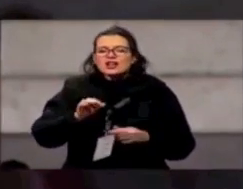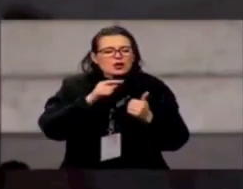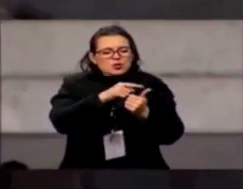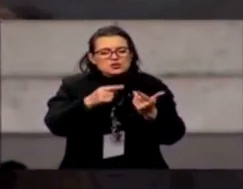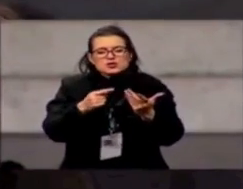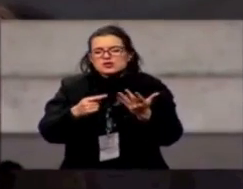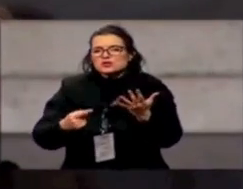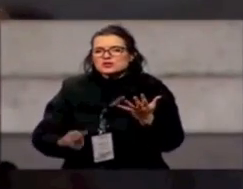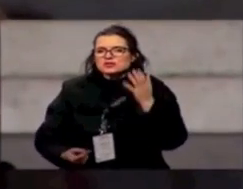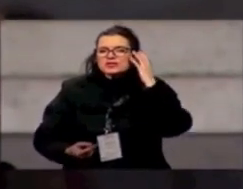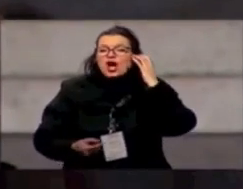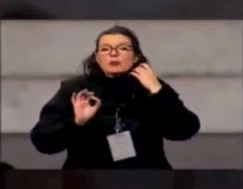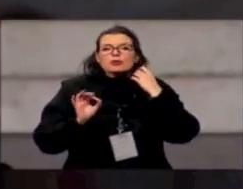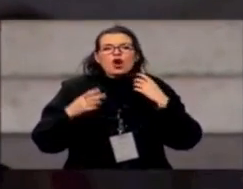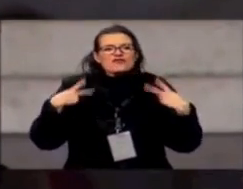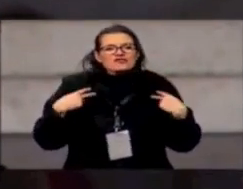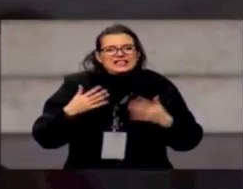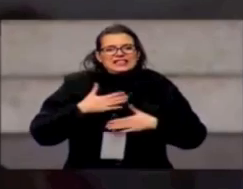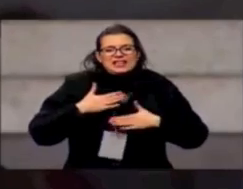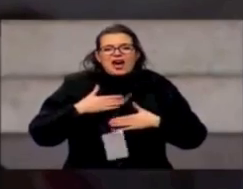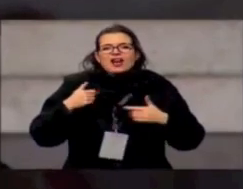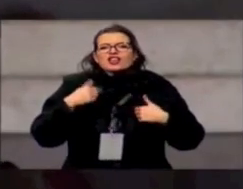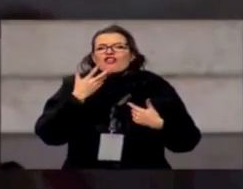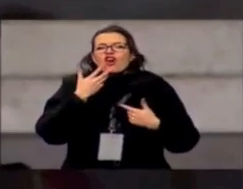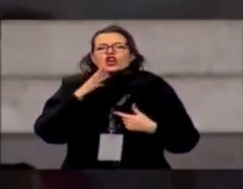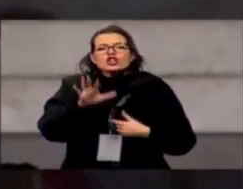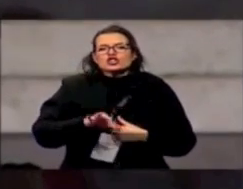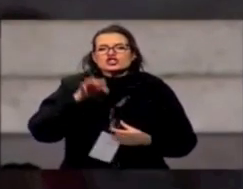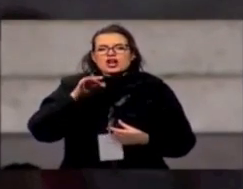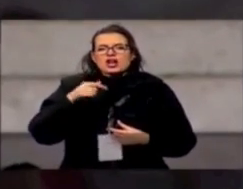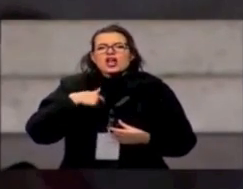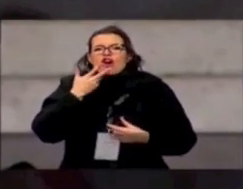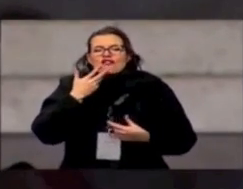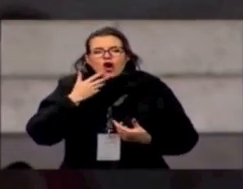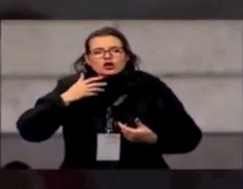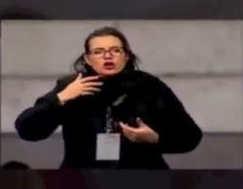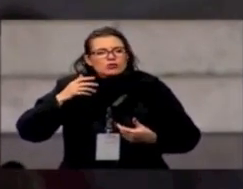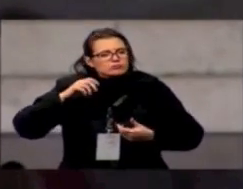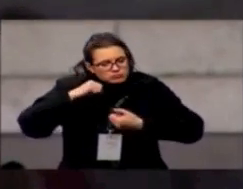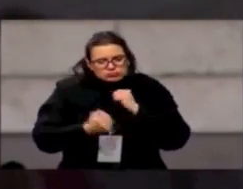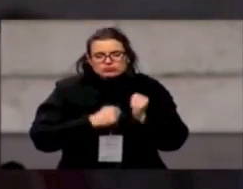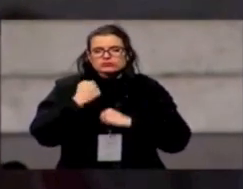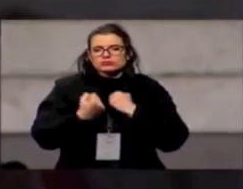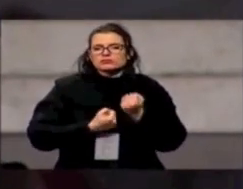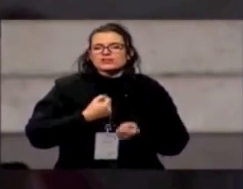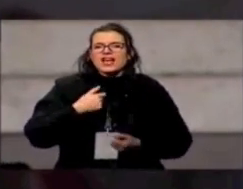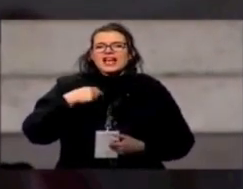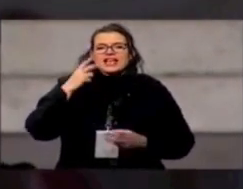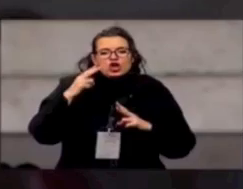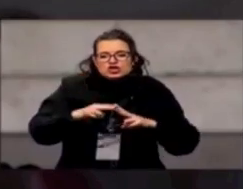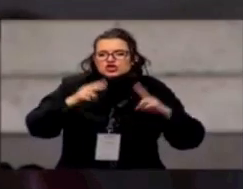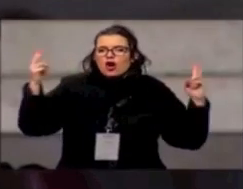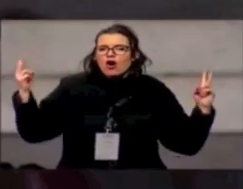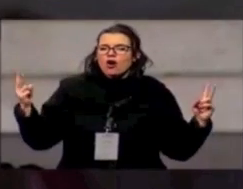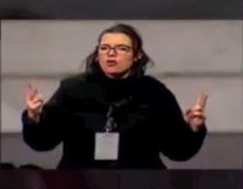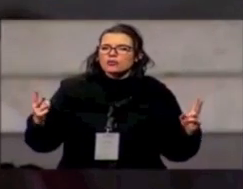nostra vita partecipando agendo nell'azione scopriamo